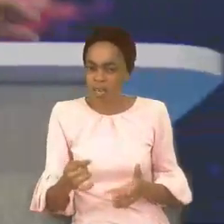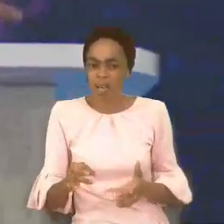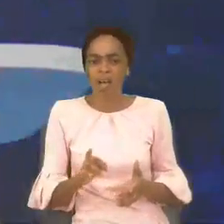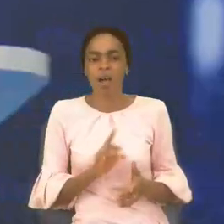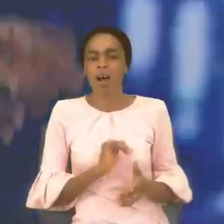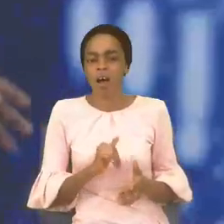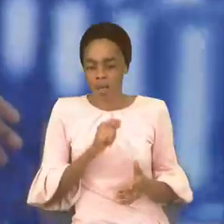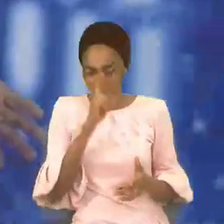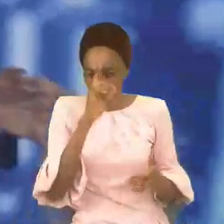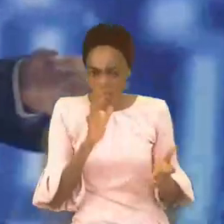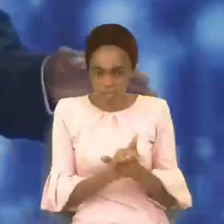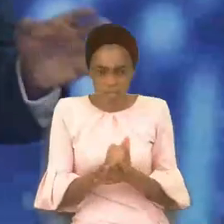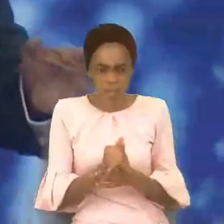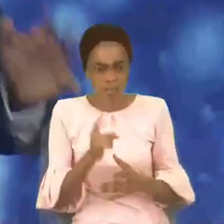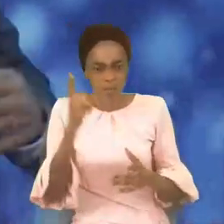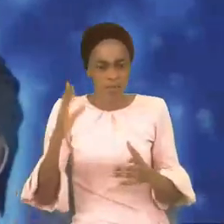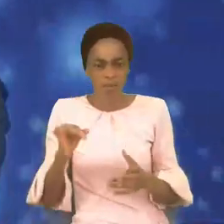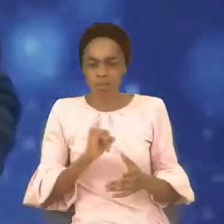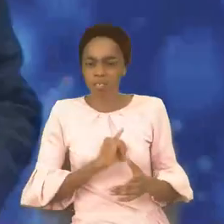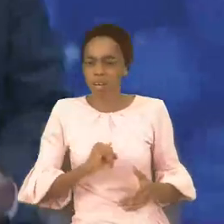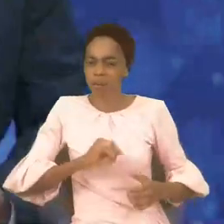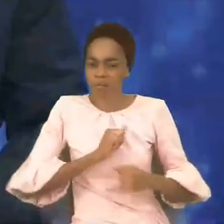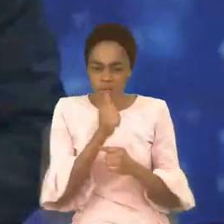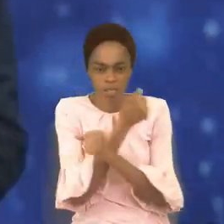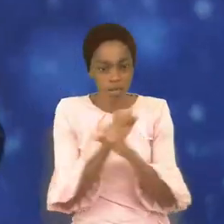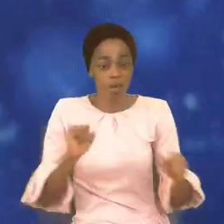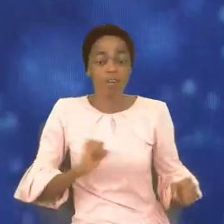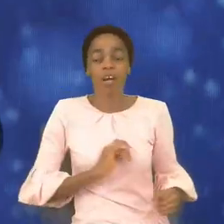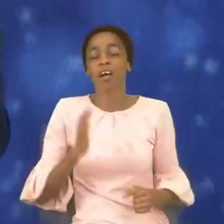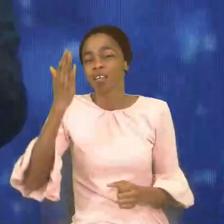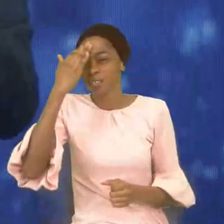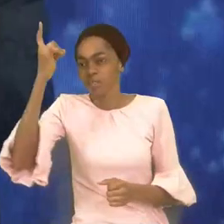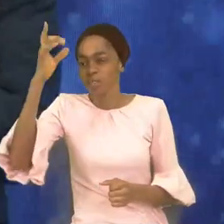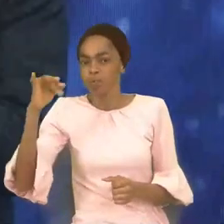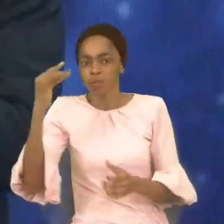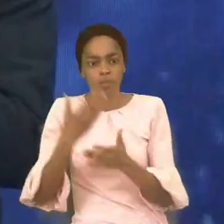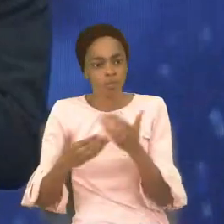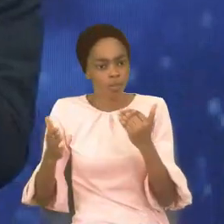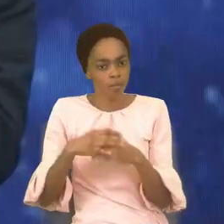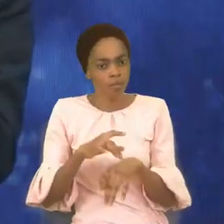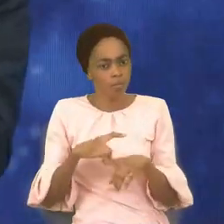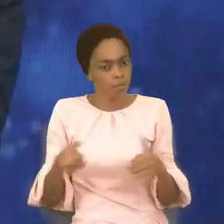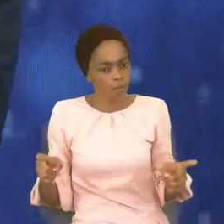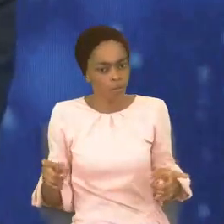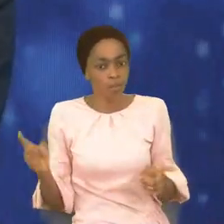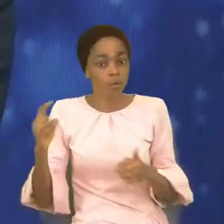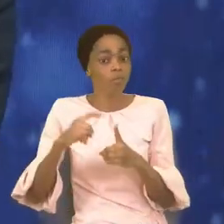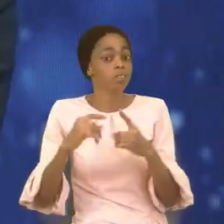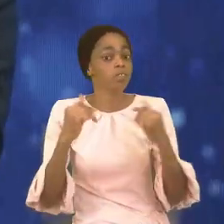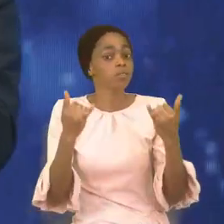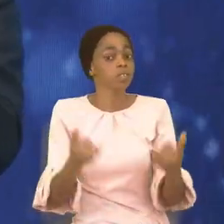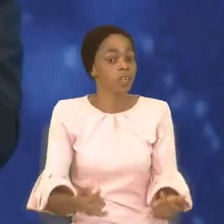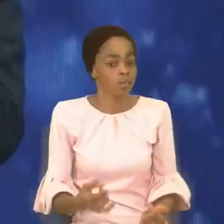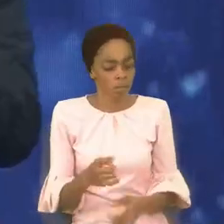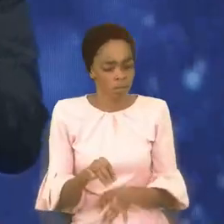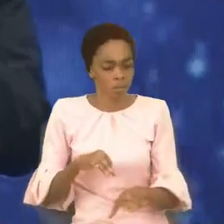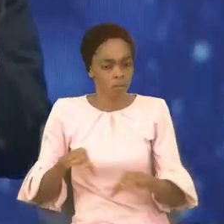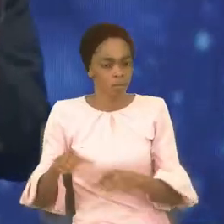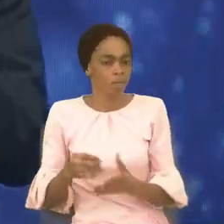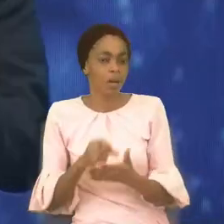suis sauvé. Maintenant, je reconnais le Dieu du ciel, mais encore aujourd'hui, ils suivent